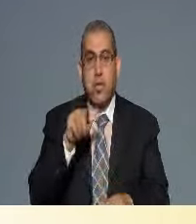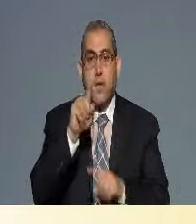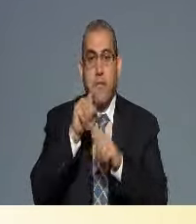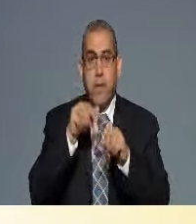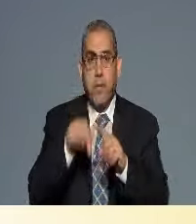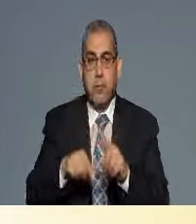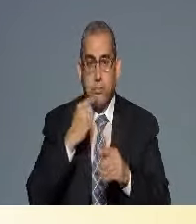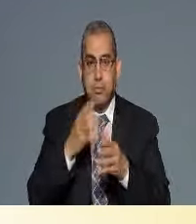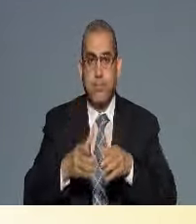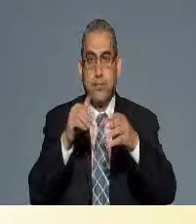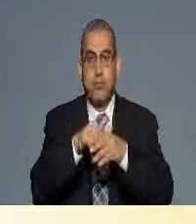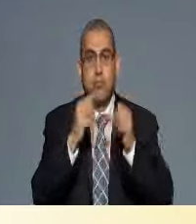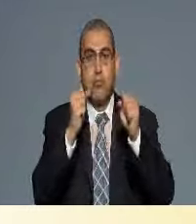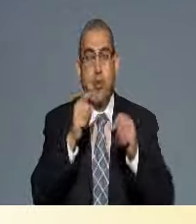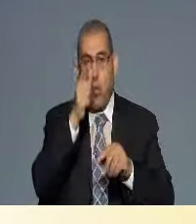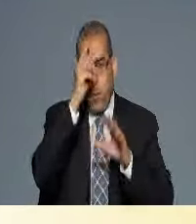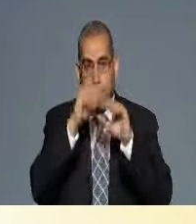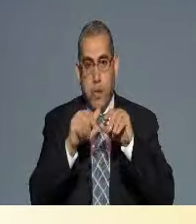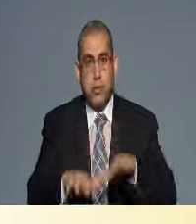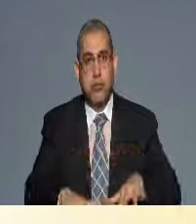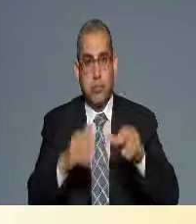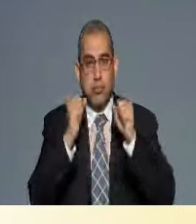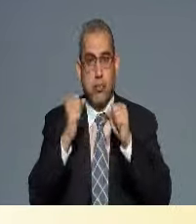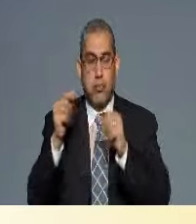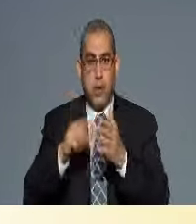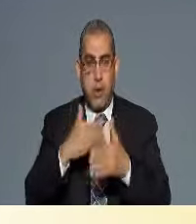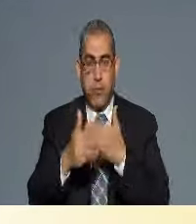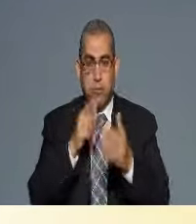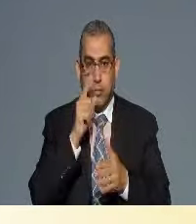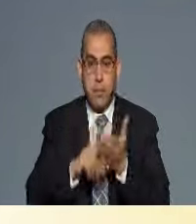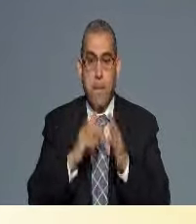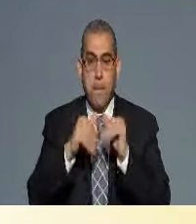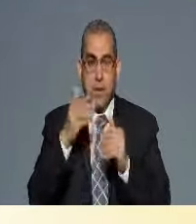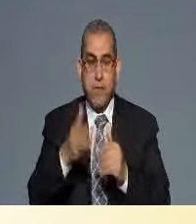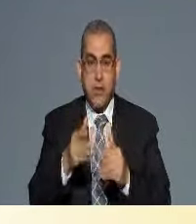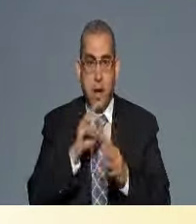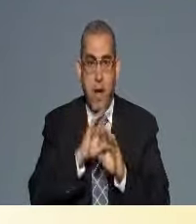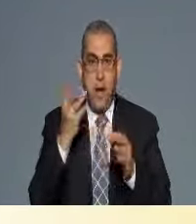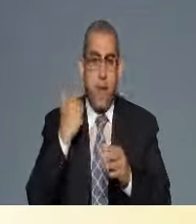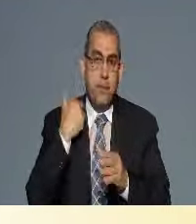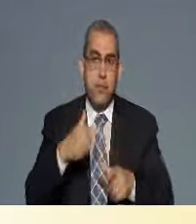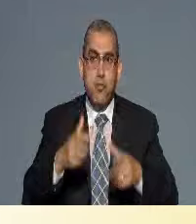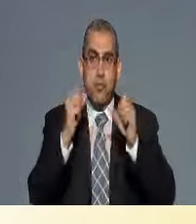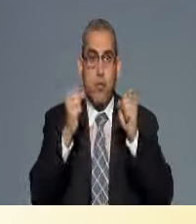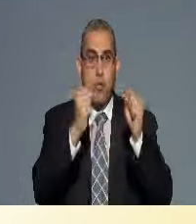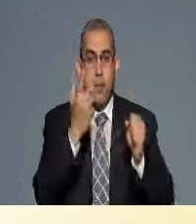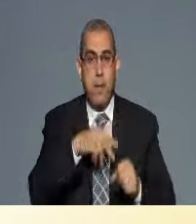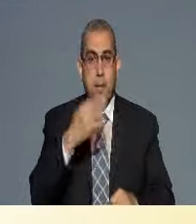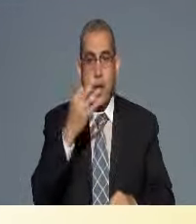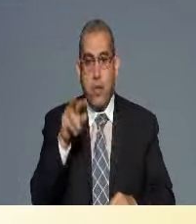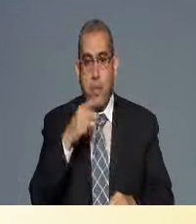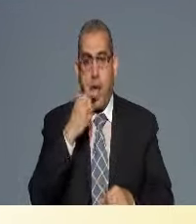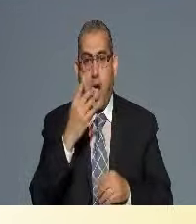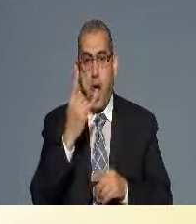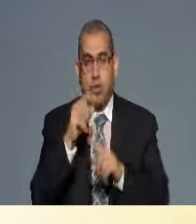السعه التخزينيه داخل جمهوريه مصر العربيه. بنتكلم على ان مصر سيادتك فيها سعه تخزينيه 3.8 من 10،